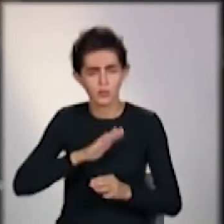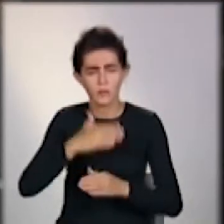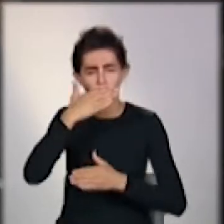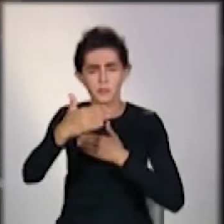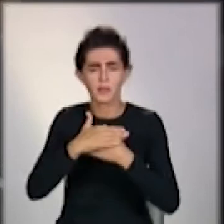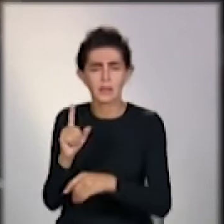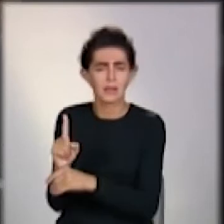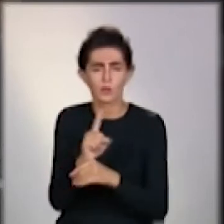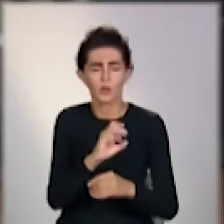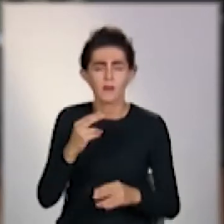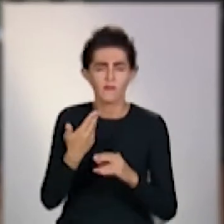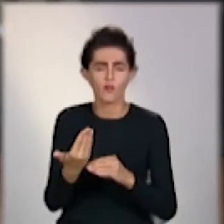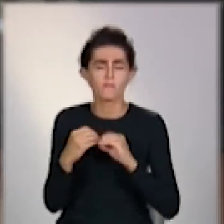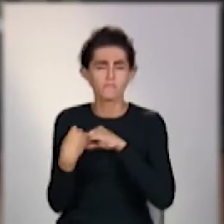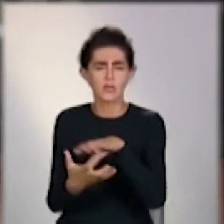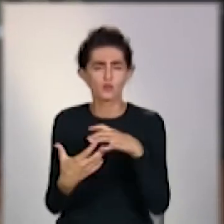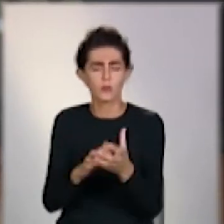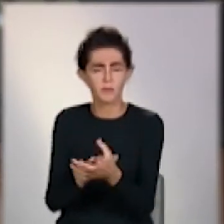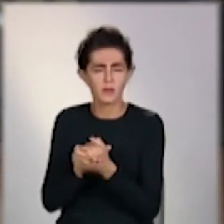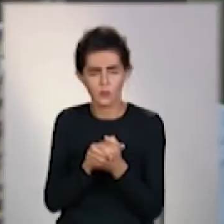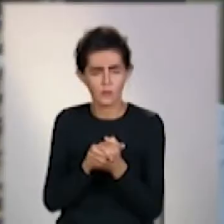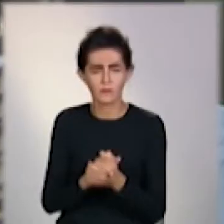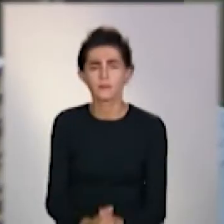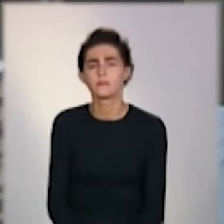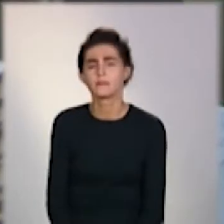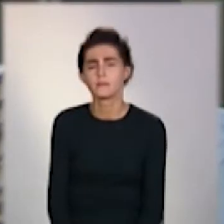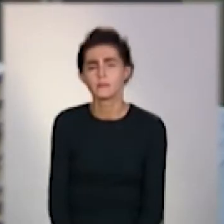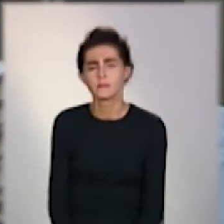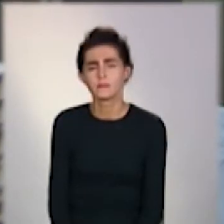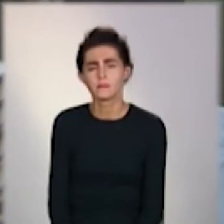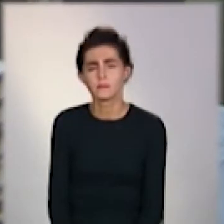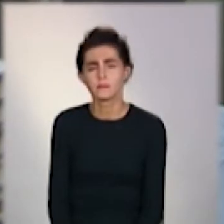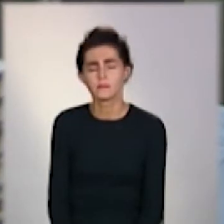норм міжнародних партнерів. Максим Чумак, Євген Бачив, телеканал «Донбас».